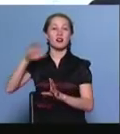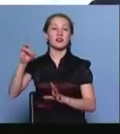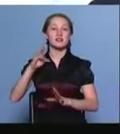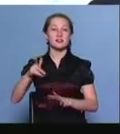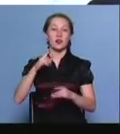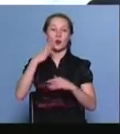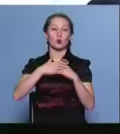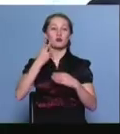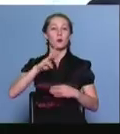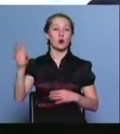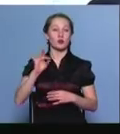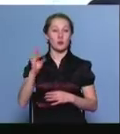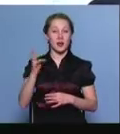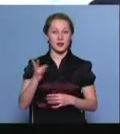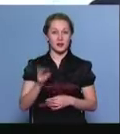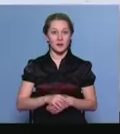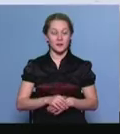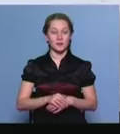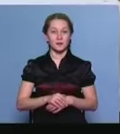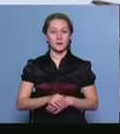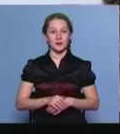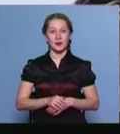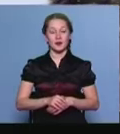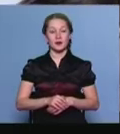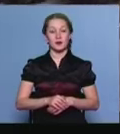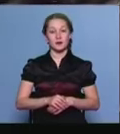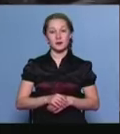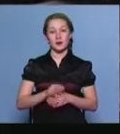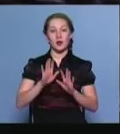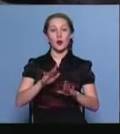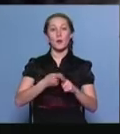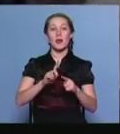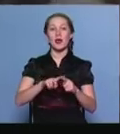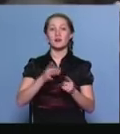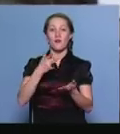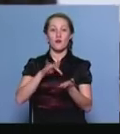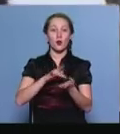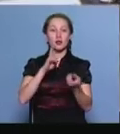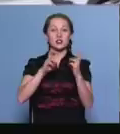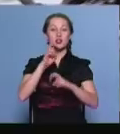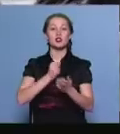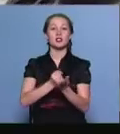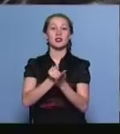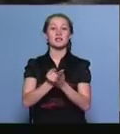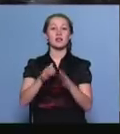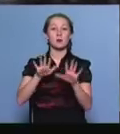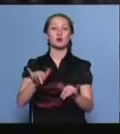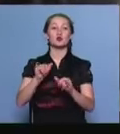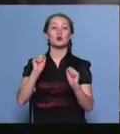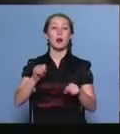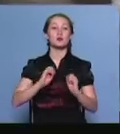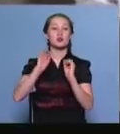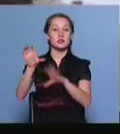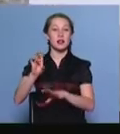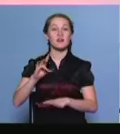рублей в сезон. Кроме этого, город ищет резервные площади для складирования снега на случай